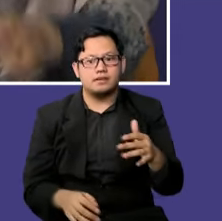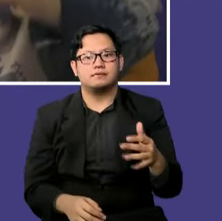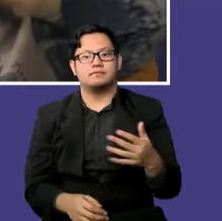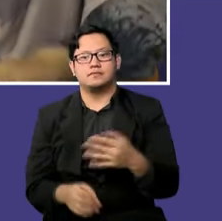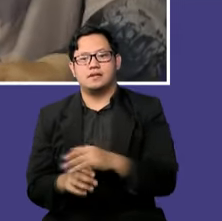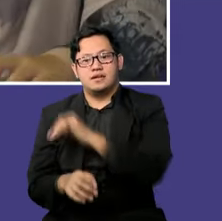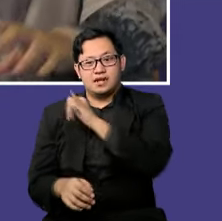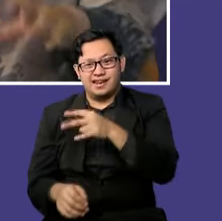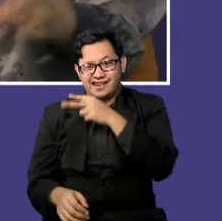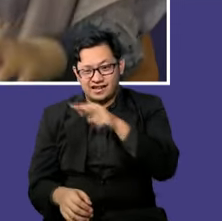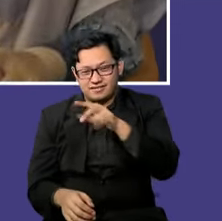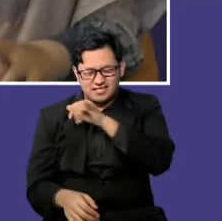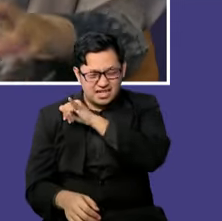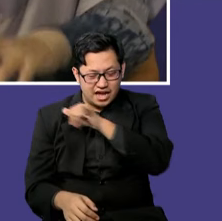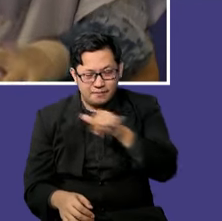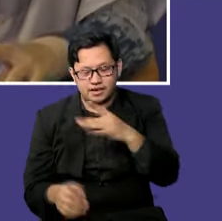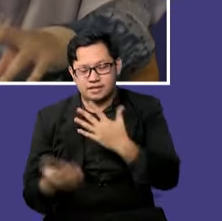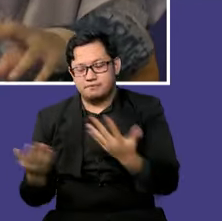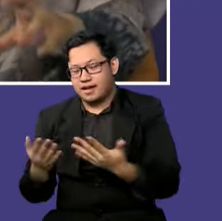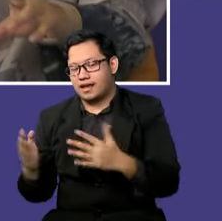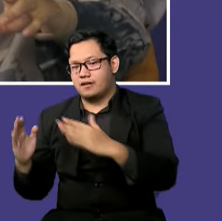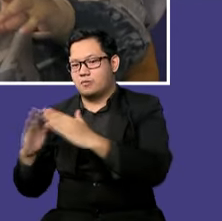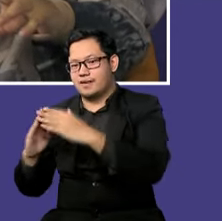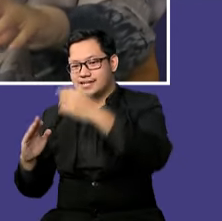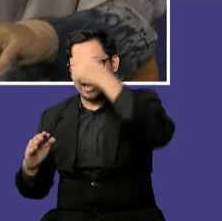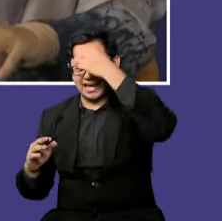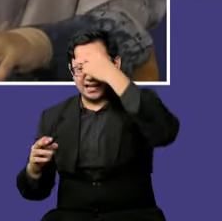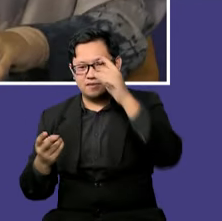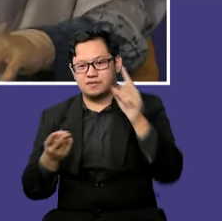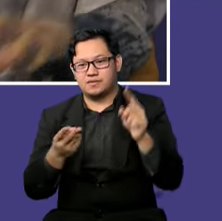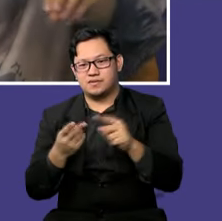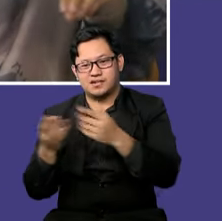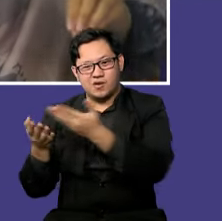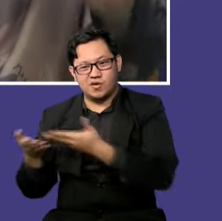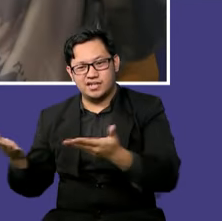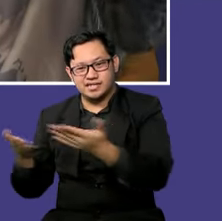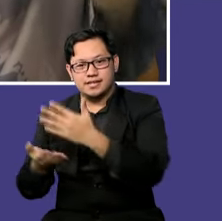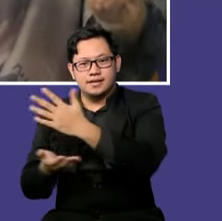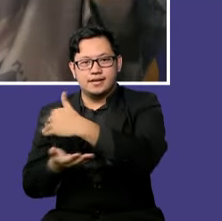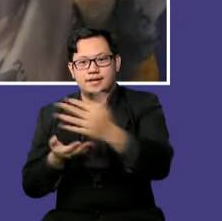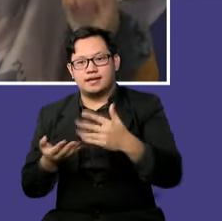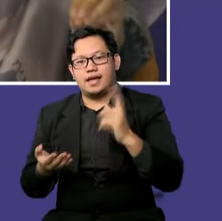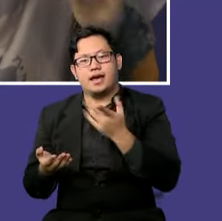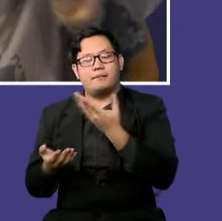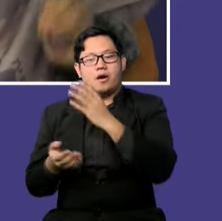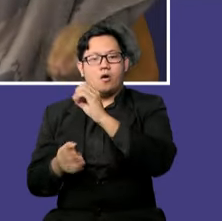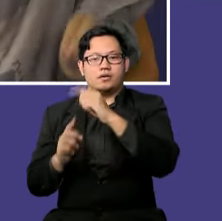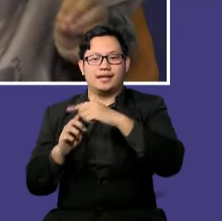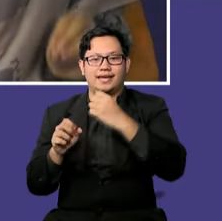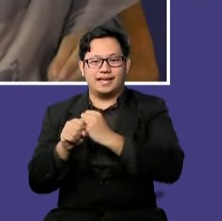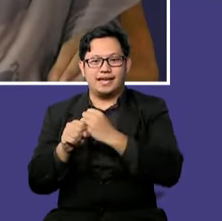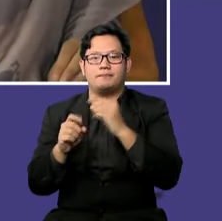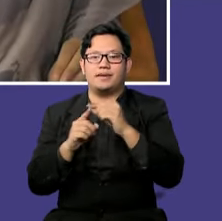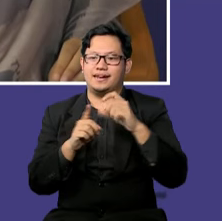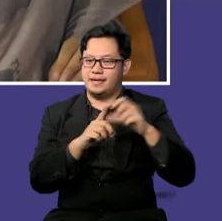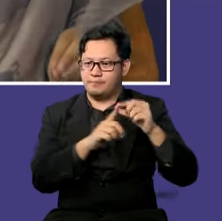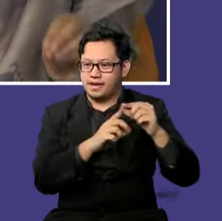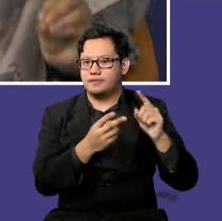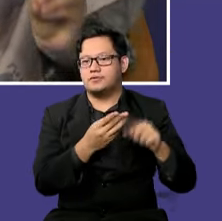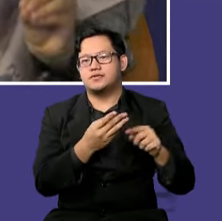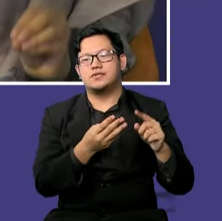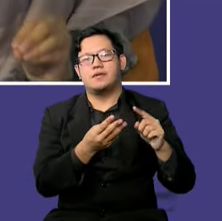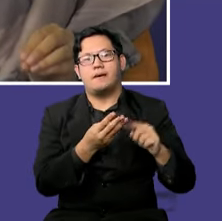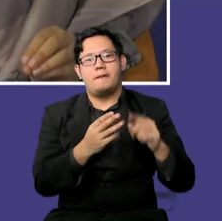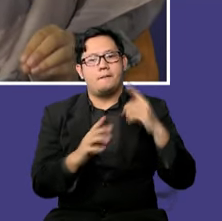dengan meninggal yang ada di rumah sakit yang kondisinya adalah data masuknya ada OTG OTP positif